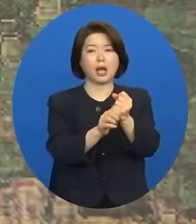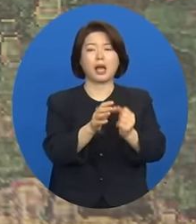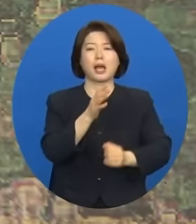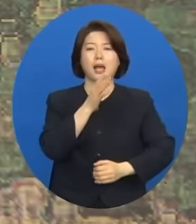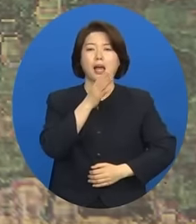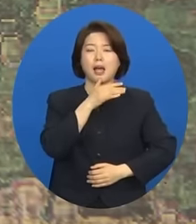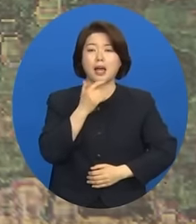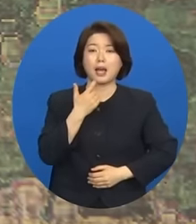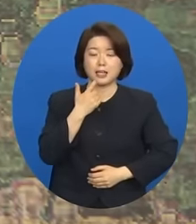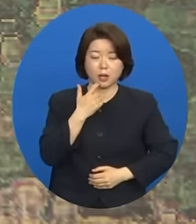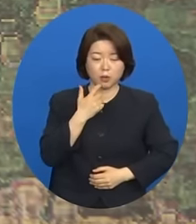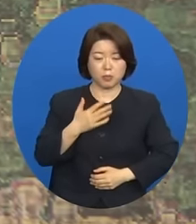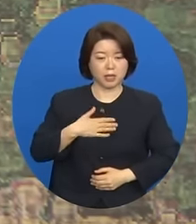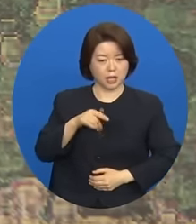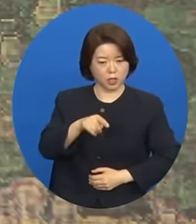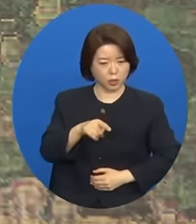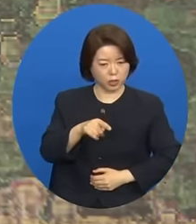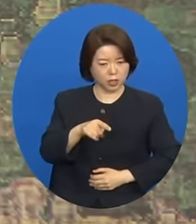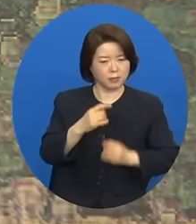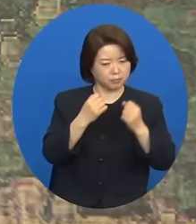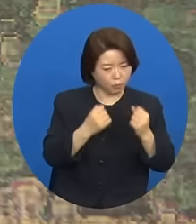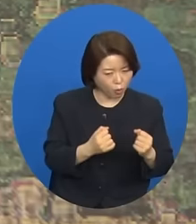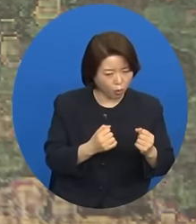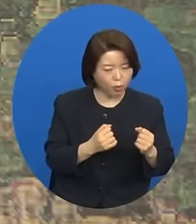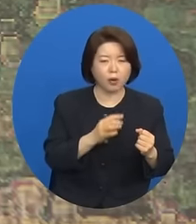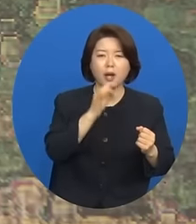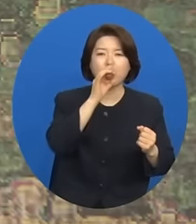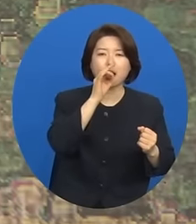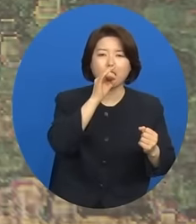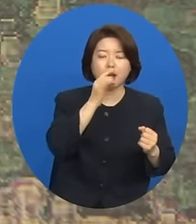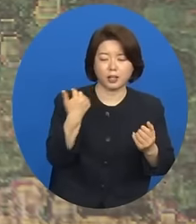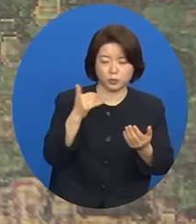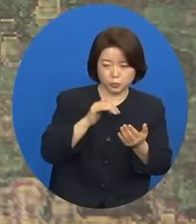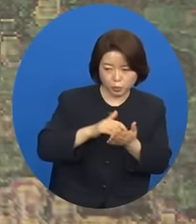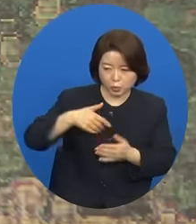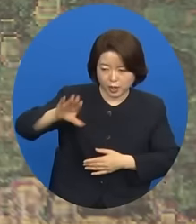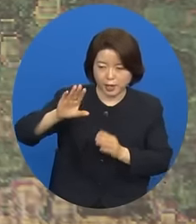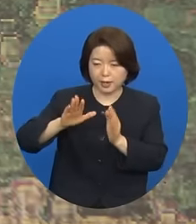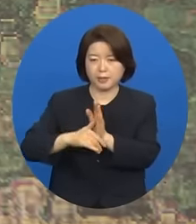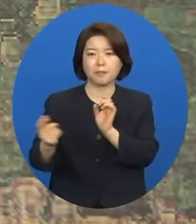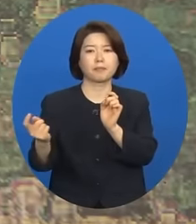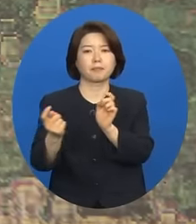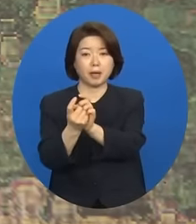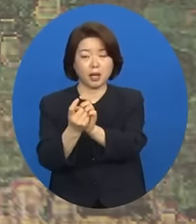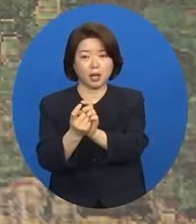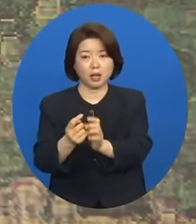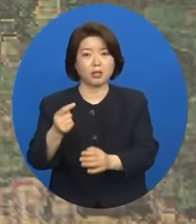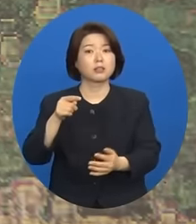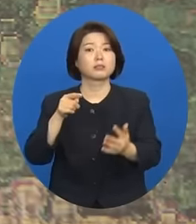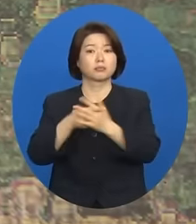내가 여기에 있으면 안 되고 이제는 돌아갈 때가 되었구나 하는 것을 알게 되었다는 것이죠.